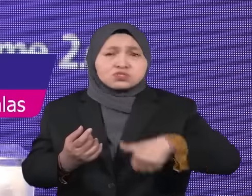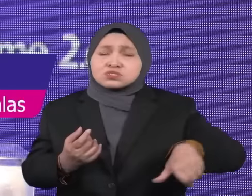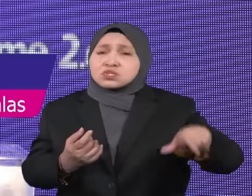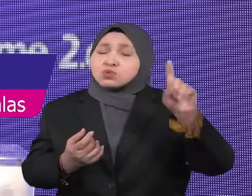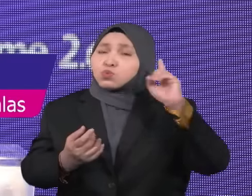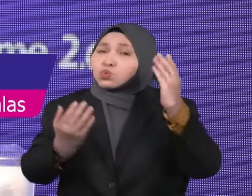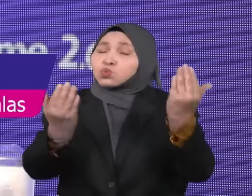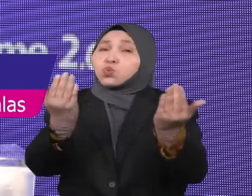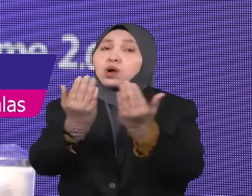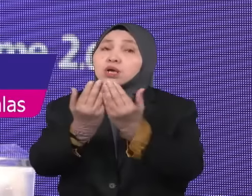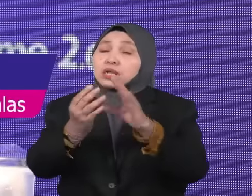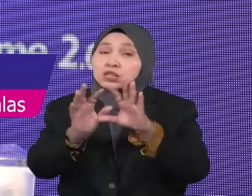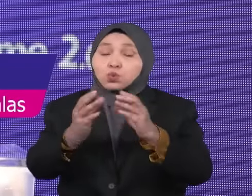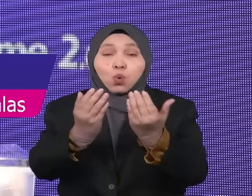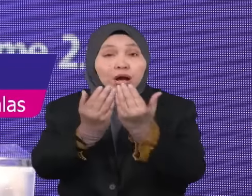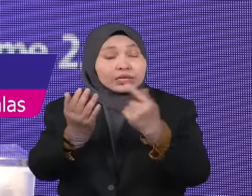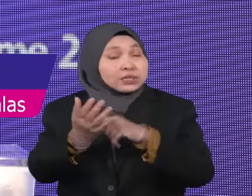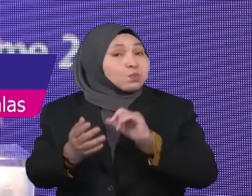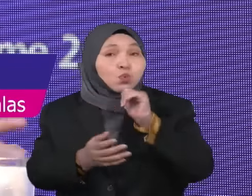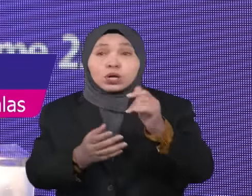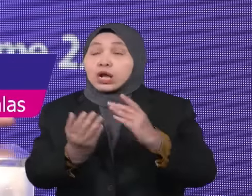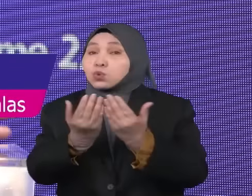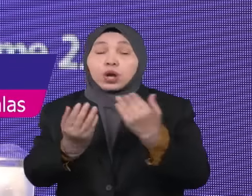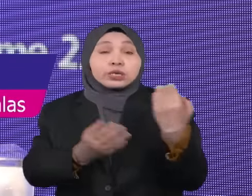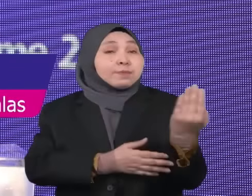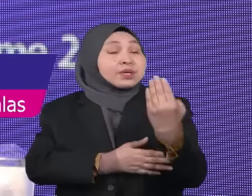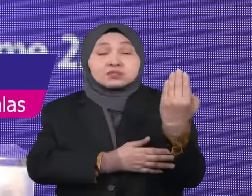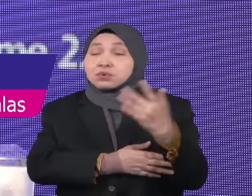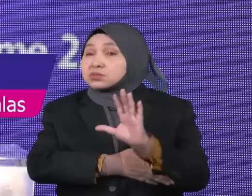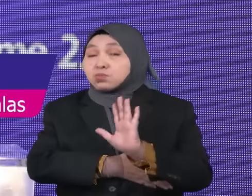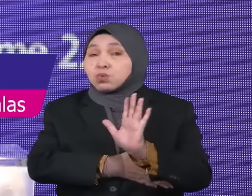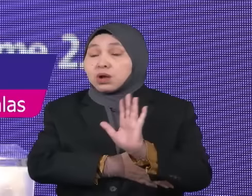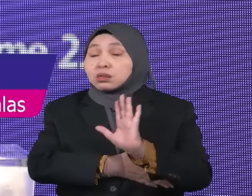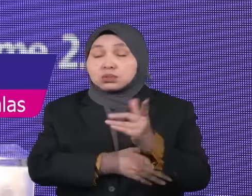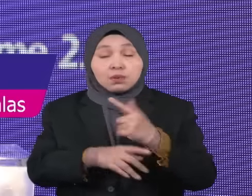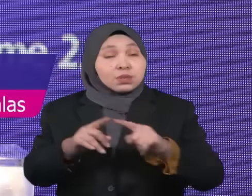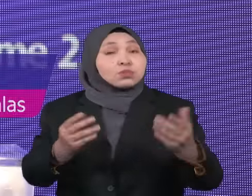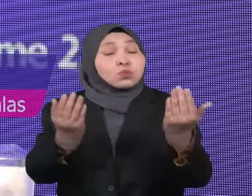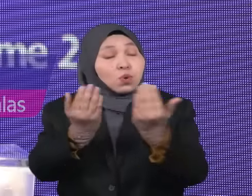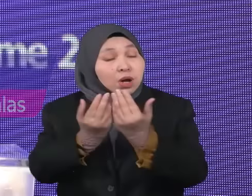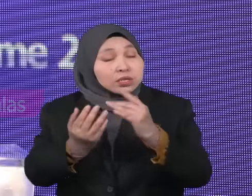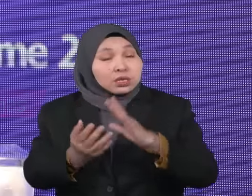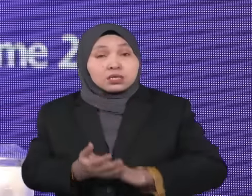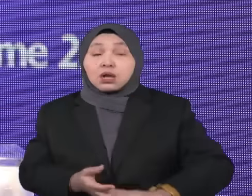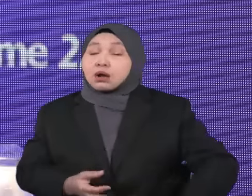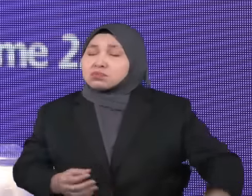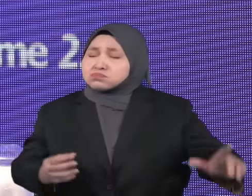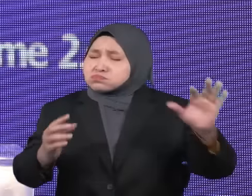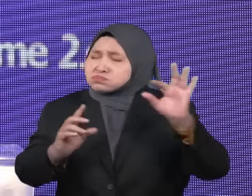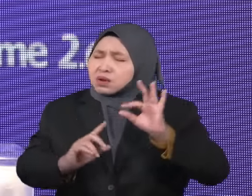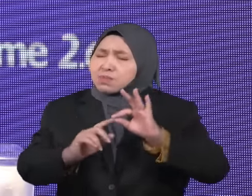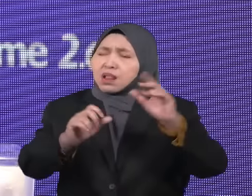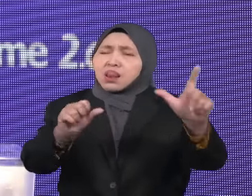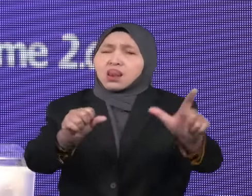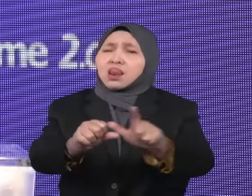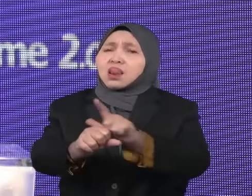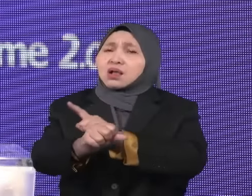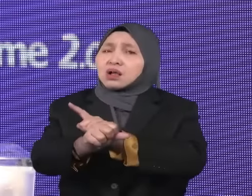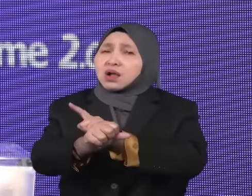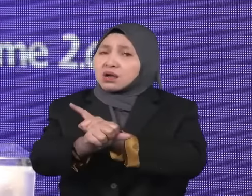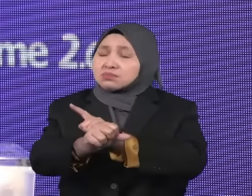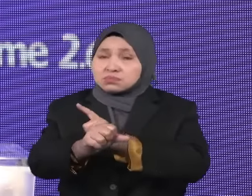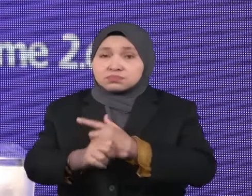doa, dan doa ini sebenarnya bukanlah doa biasa-biasa sebenarnya sahaja. Ini adalah doa yang komprehensif, yang lengkap, sehinggakan